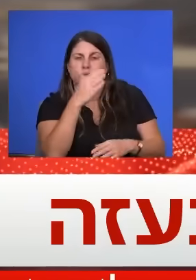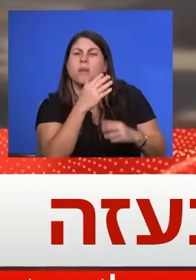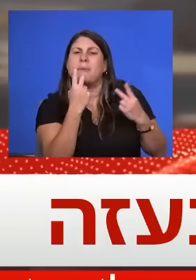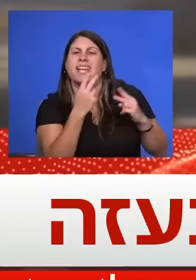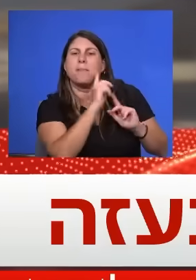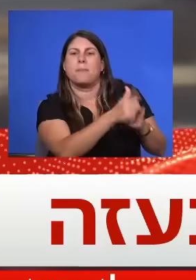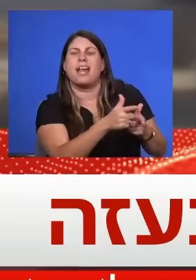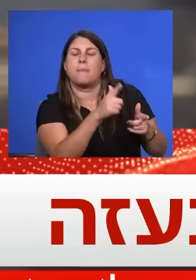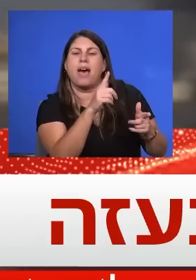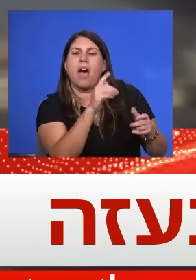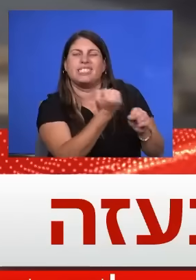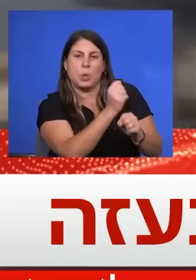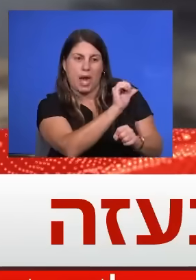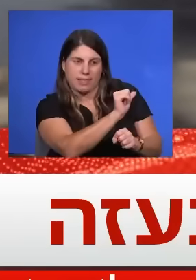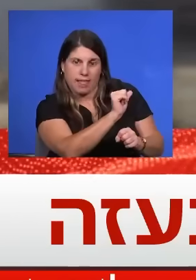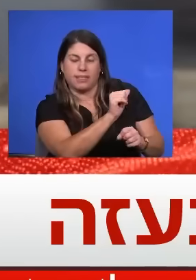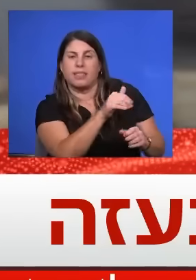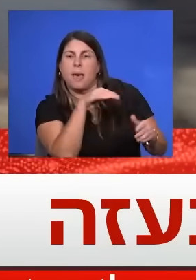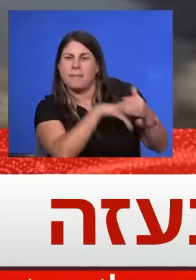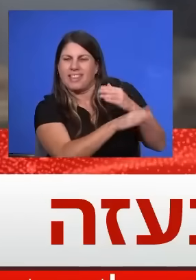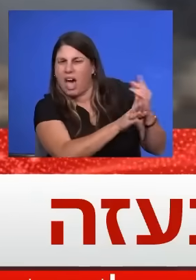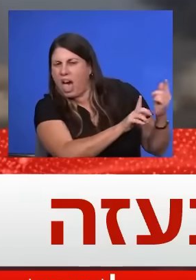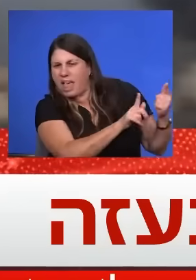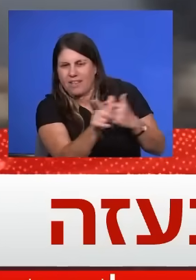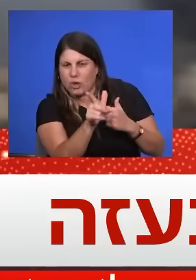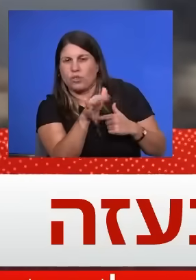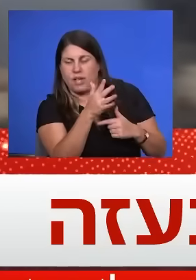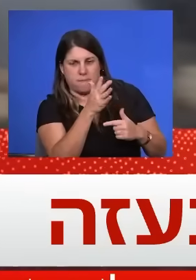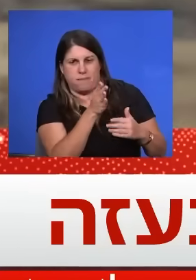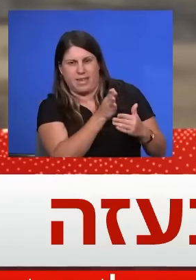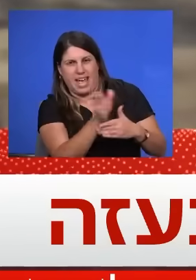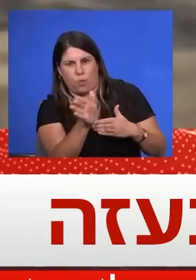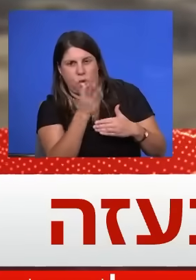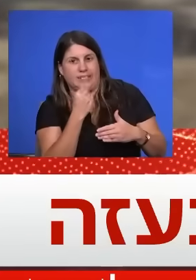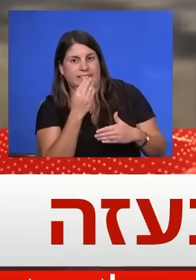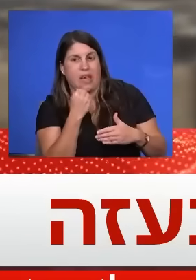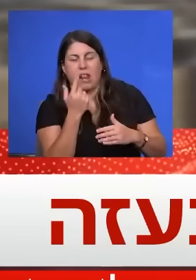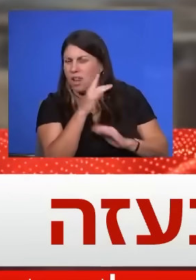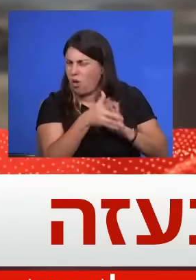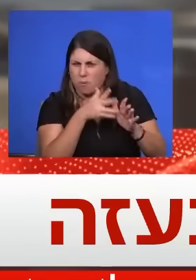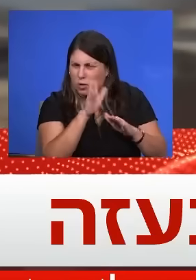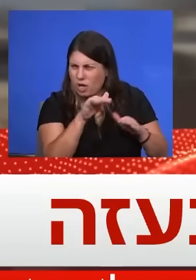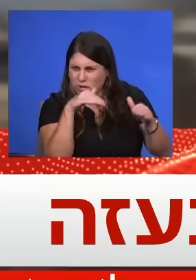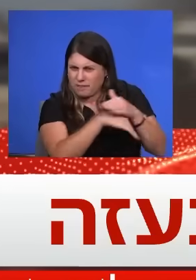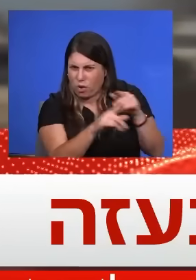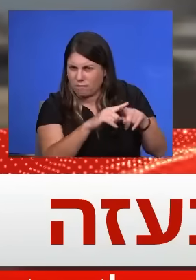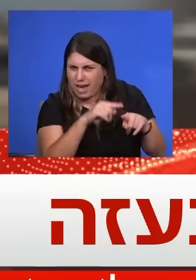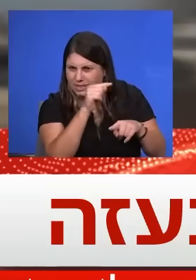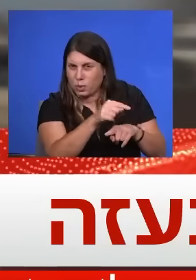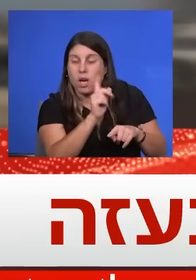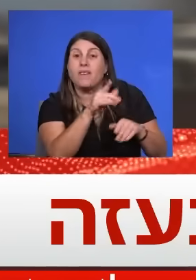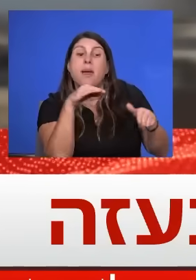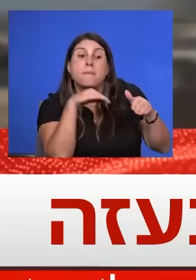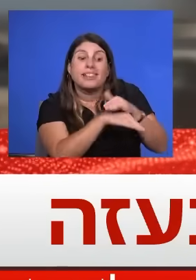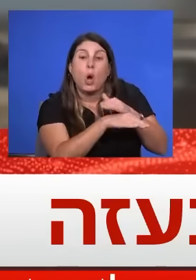כמנהרות התקפיות שגם חדרו לתוך תחומי ישראל. כרגע לא אומרים שיש מנהרות מהסוג הזה, אבל המנהרות זה כלי שהחמאס